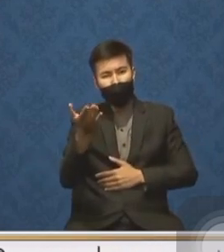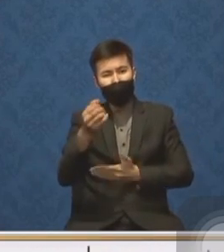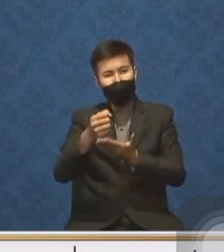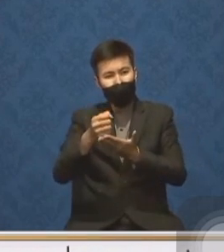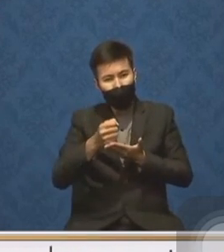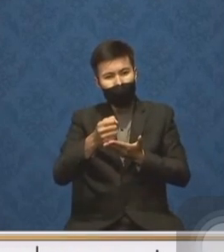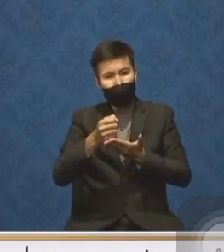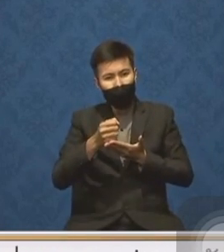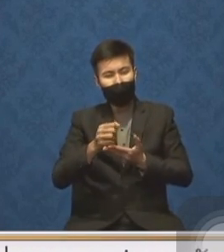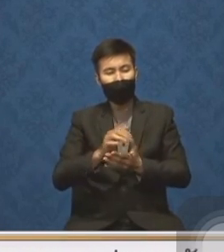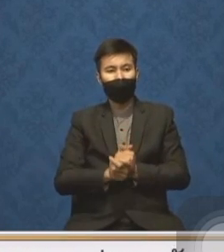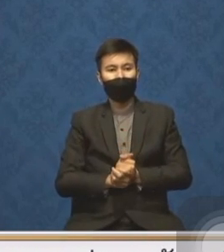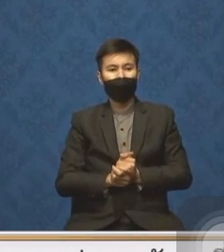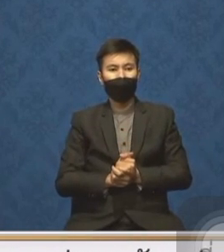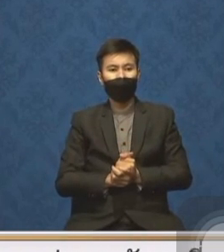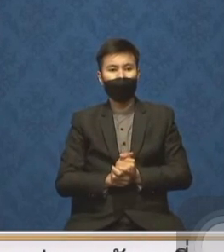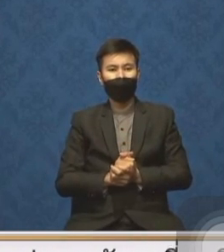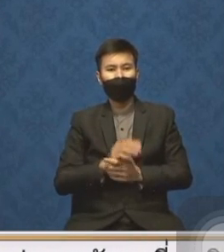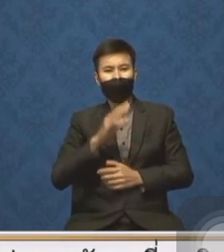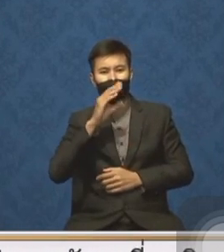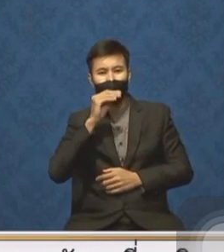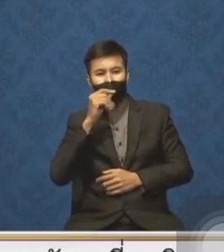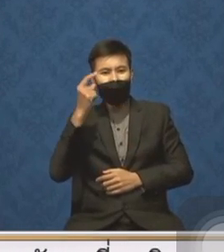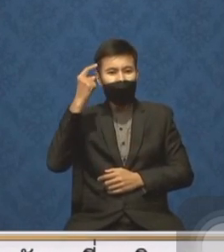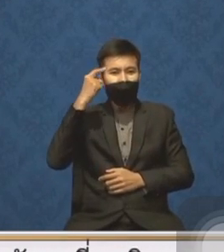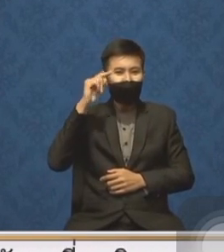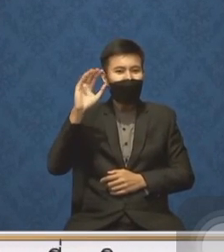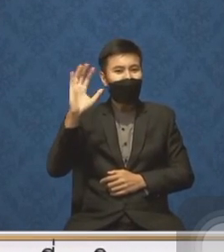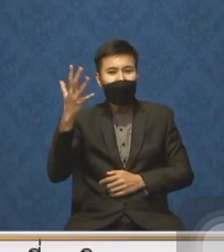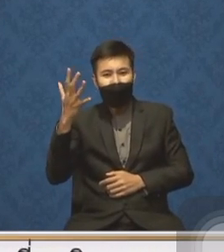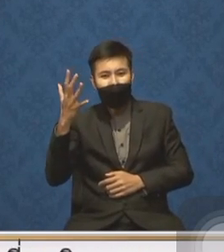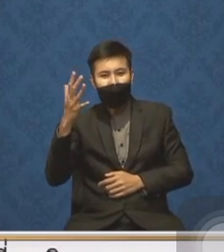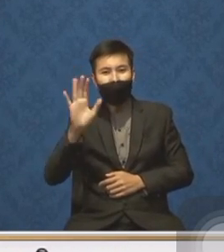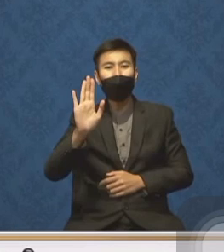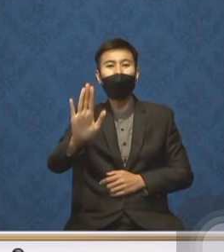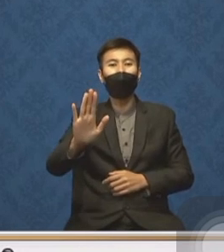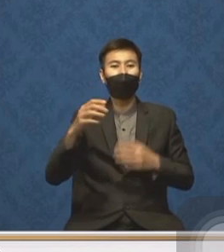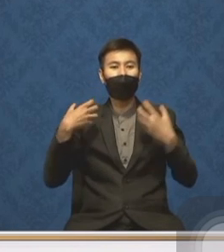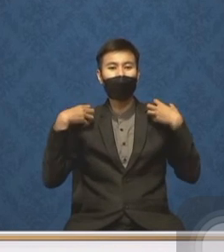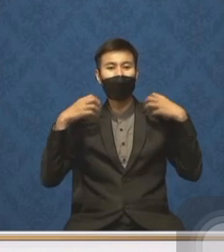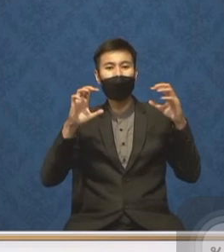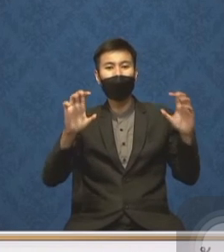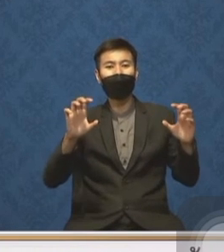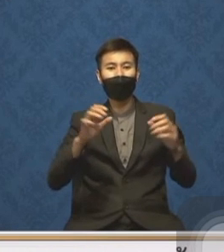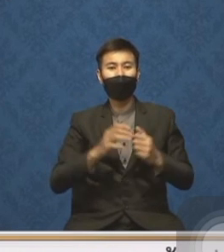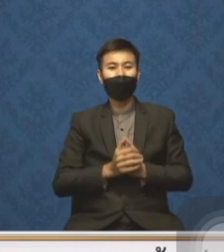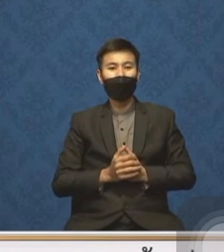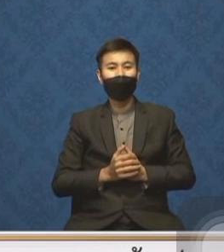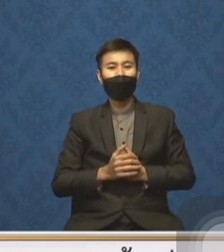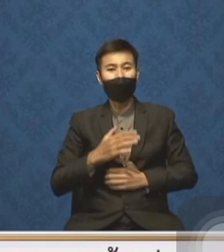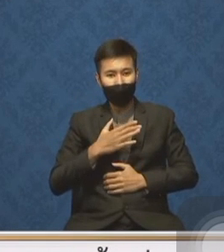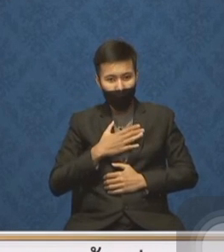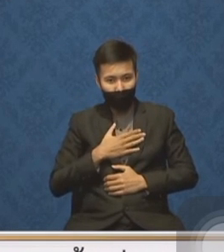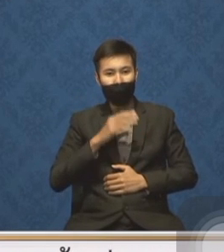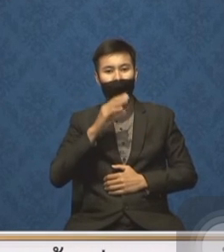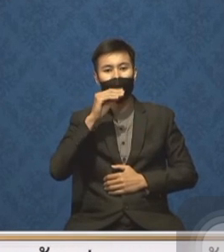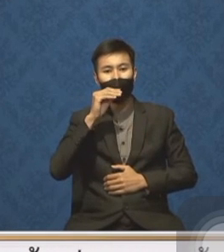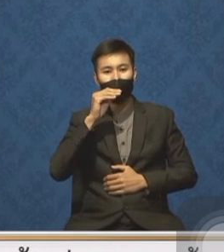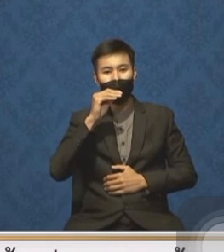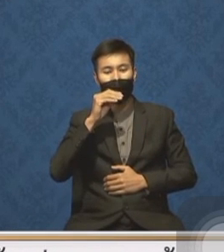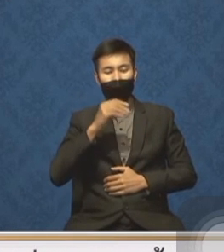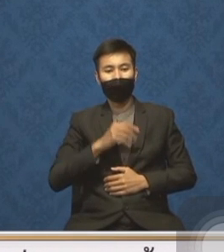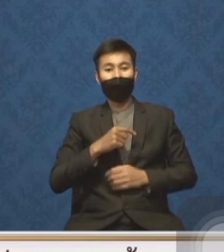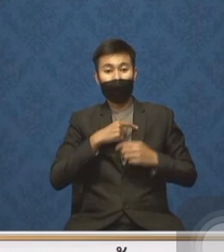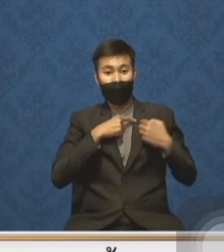การพูดที่ไร้สำนึกของรัฐบาลและผู้นำครับผมขอพูดด้วยความบริสุทธิ์ใจนะครับมาถึ